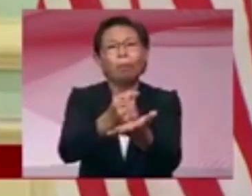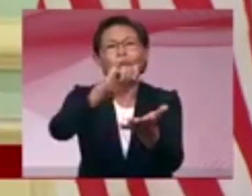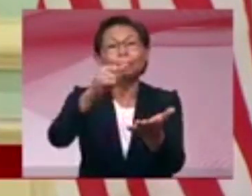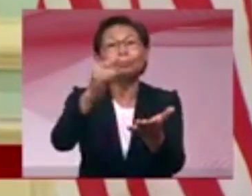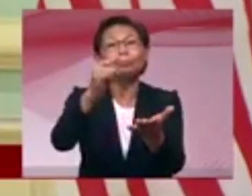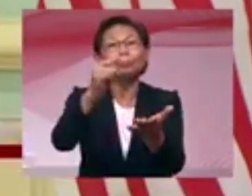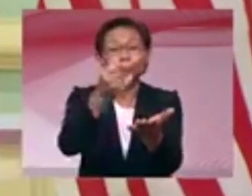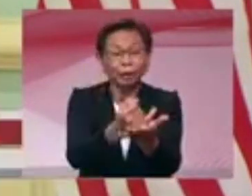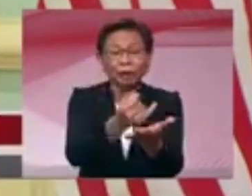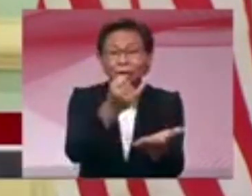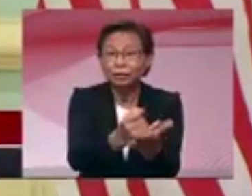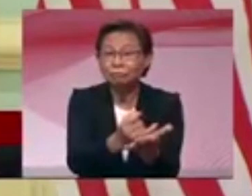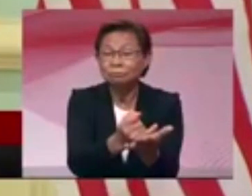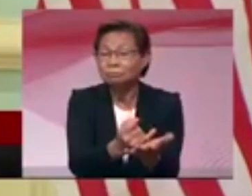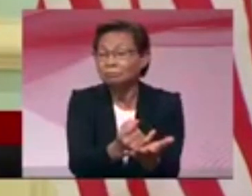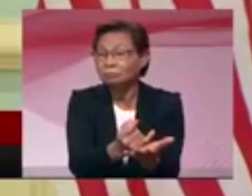untuk